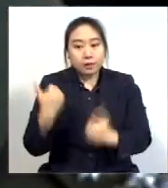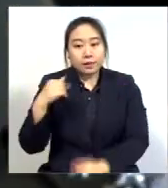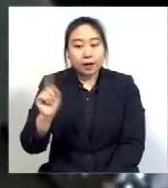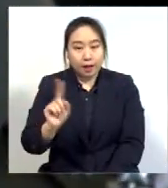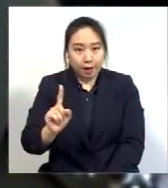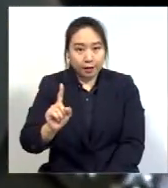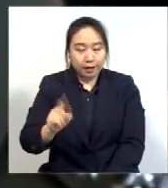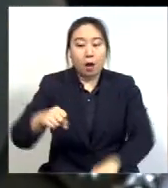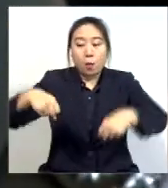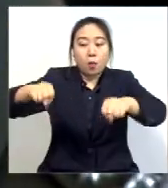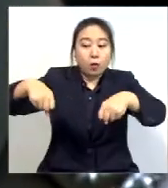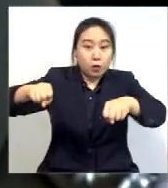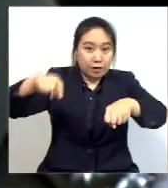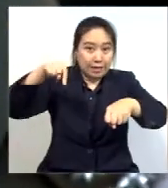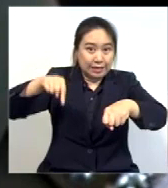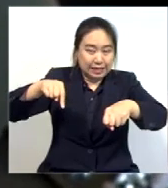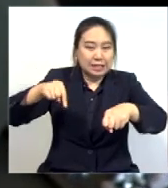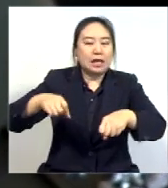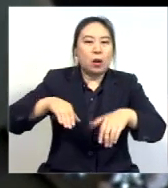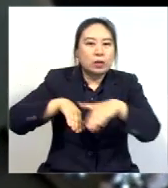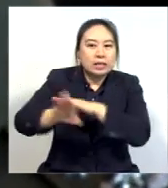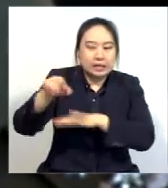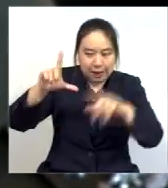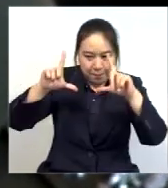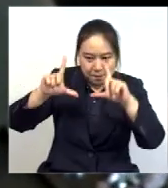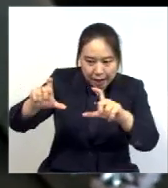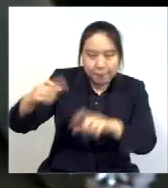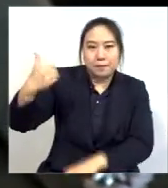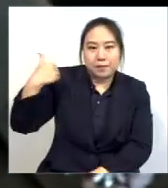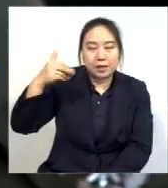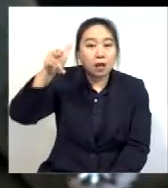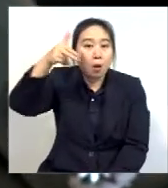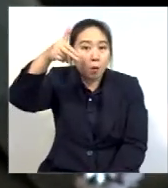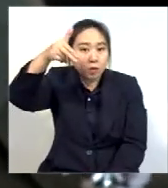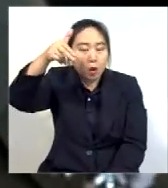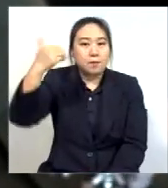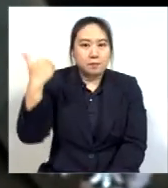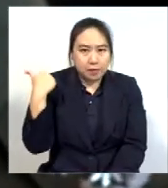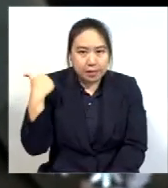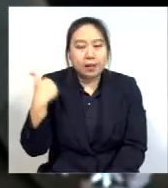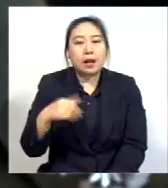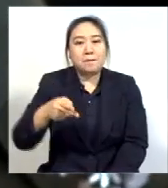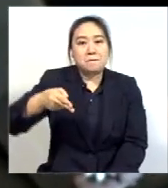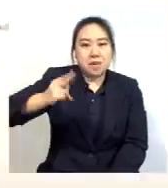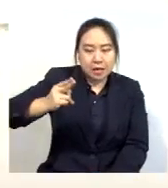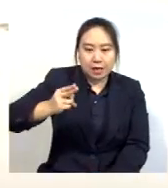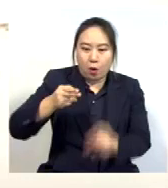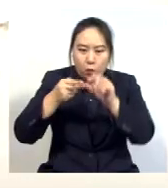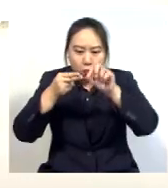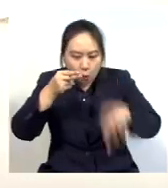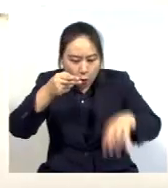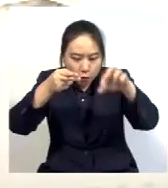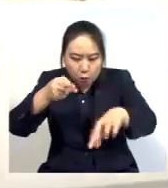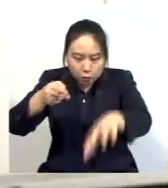คือภาพถ่ายรถจักรยานยนต์ที่คนร้ายใช้ก่อเหตุภาพจากกล้องวงจรปิดแล้วก็อาวุธปืนกระสุนปืนเ